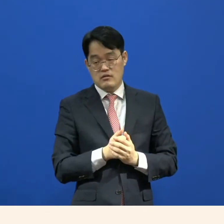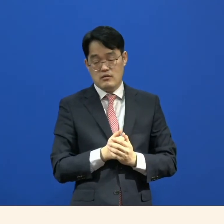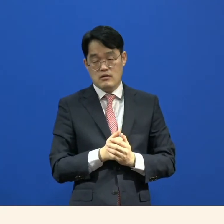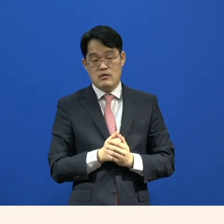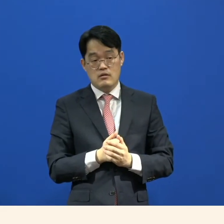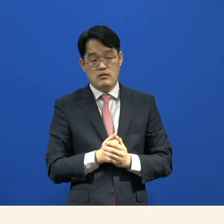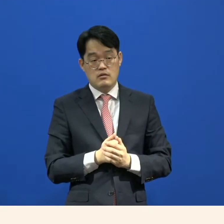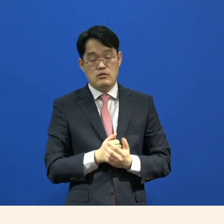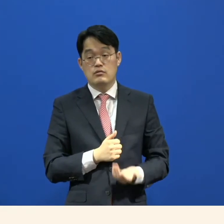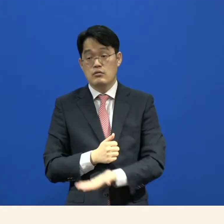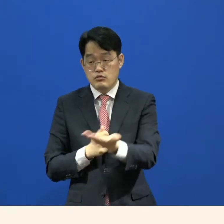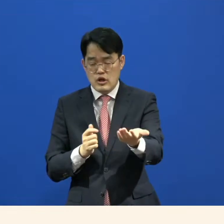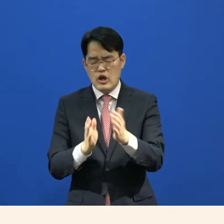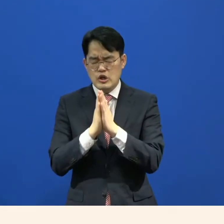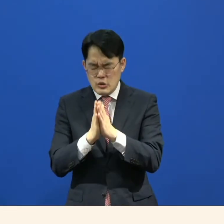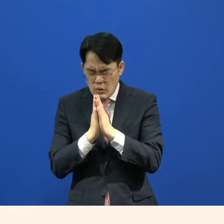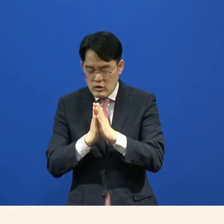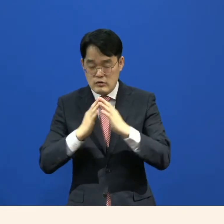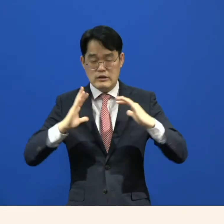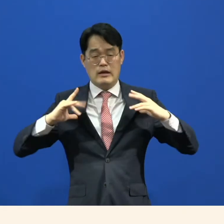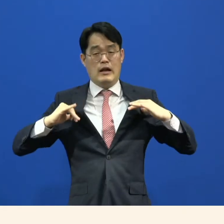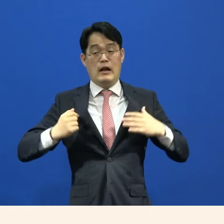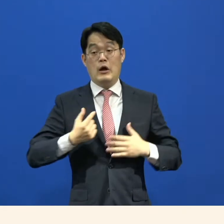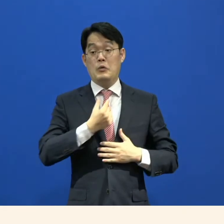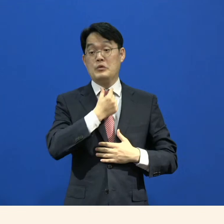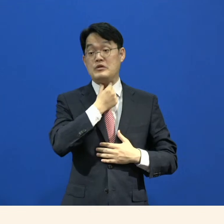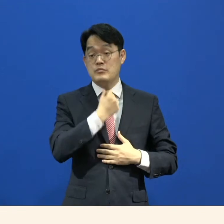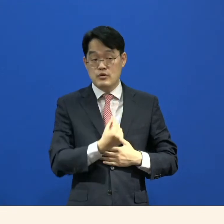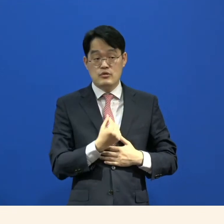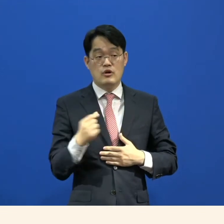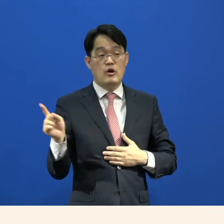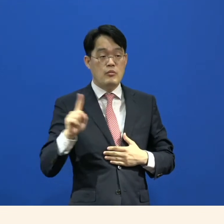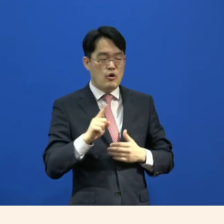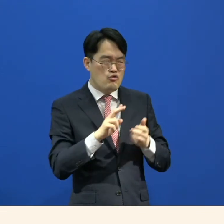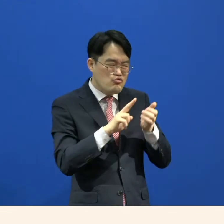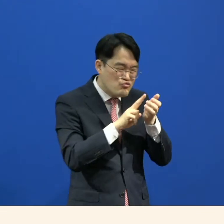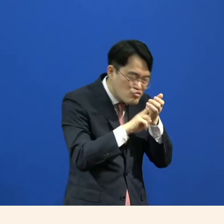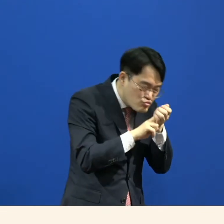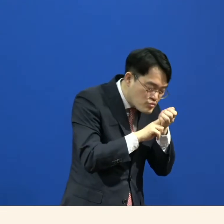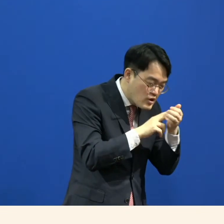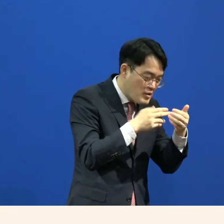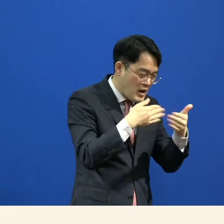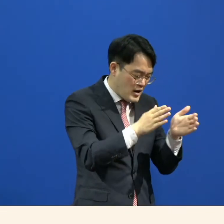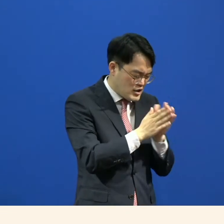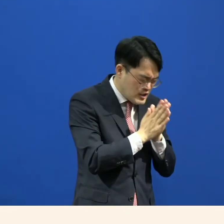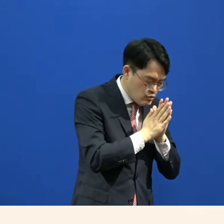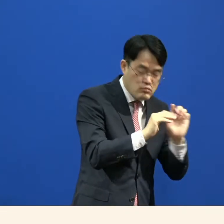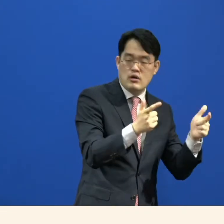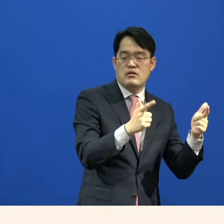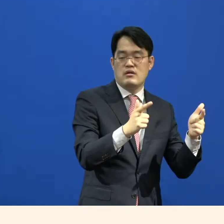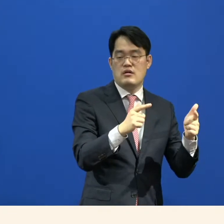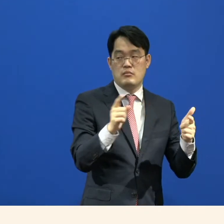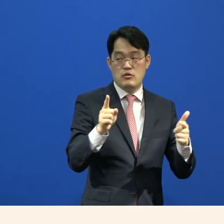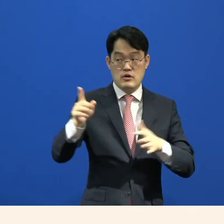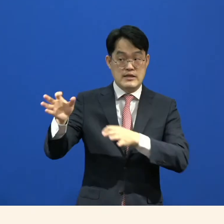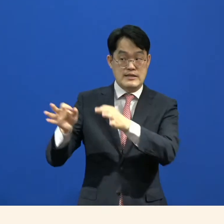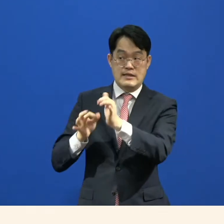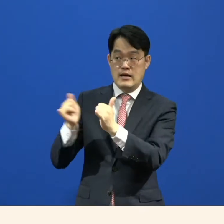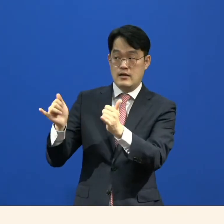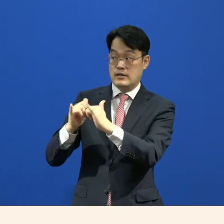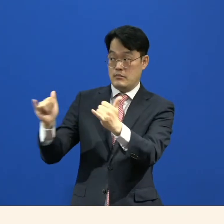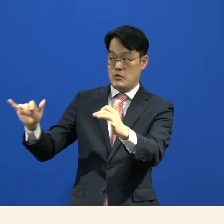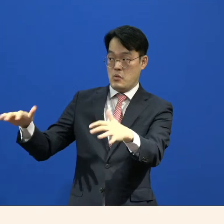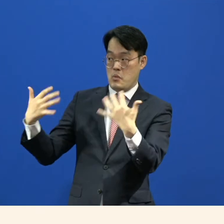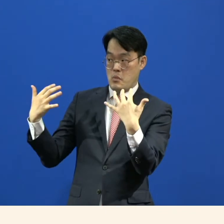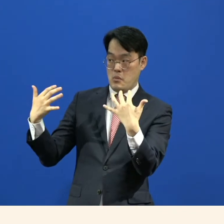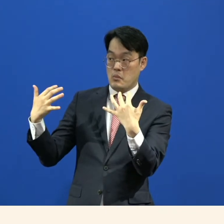기도하는 것도 자랑하고 싶어서 이렇게 시장 어귀에서 탁 폼을 잡고 타이밍을 맞춰서 딱 나가는 거예요. 사람들이